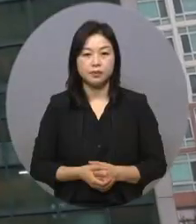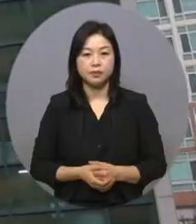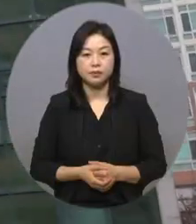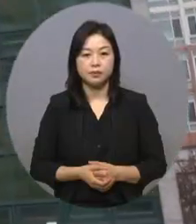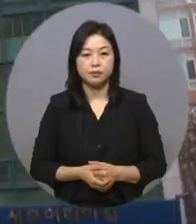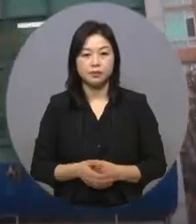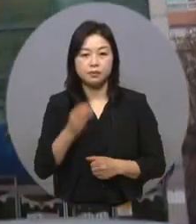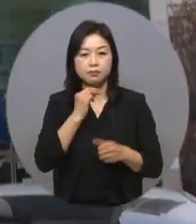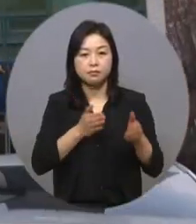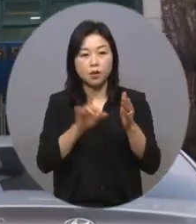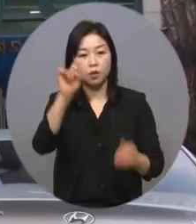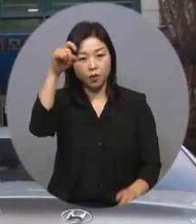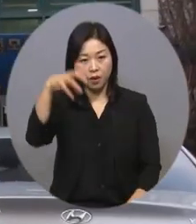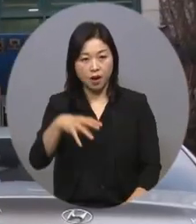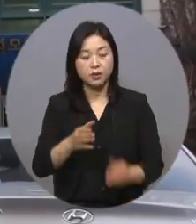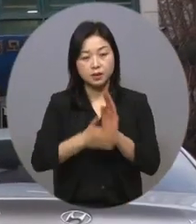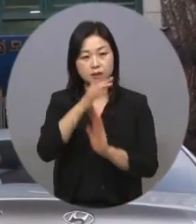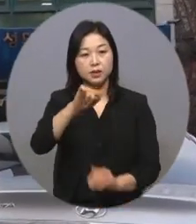경기도 고양시